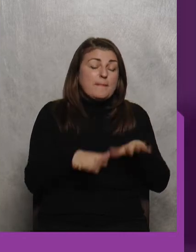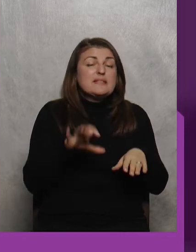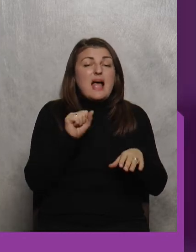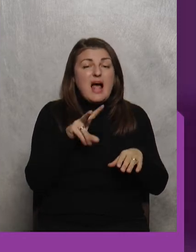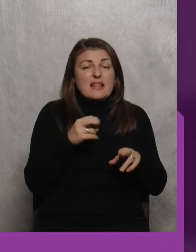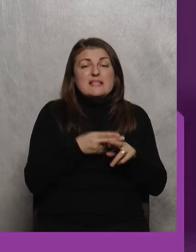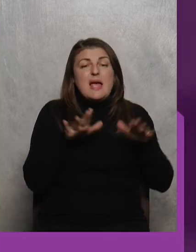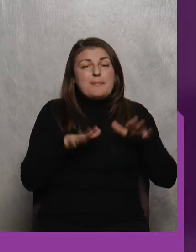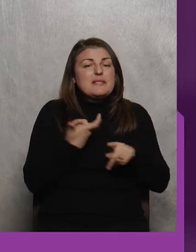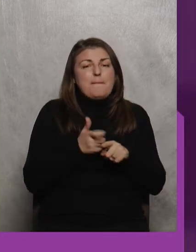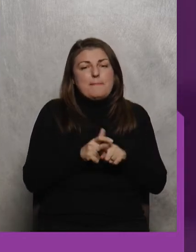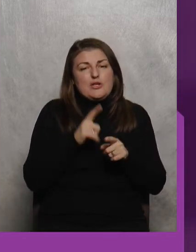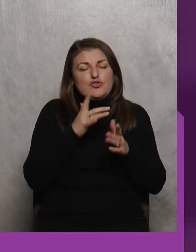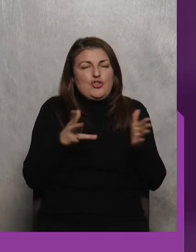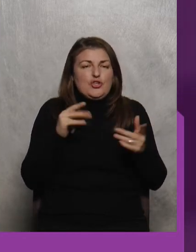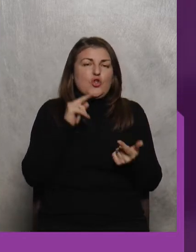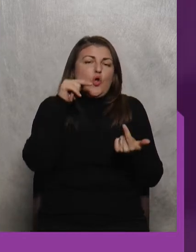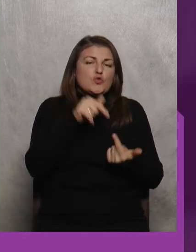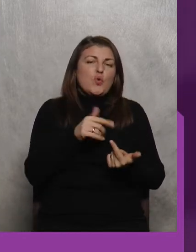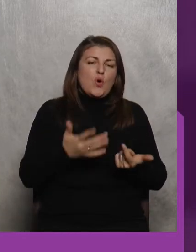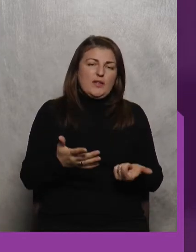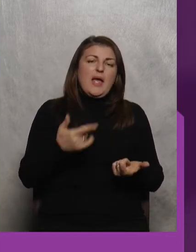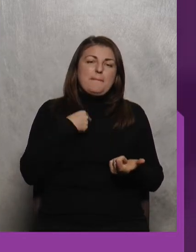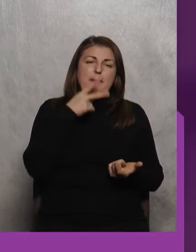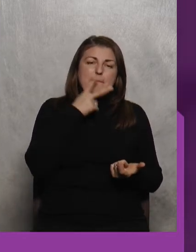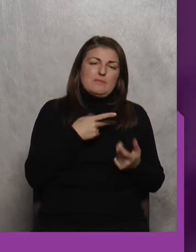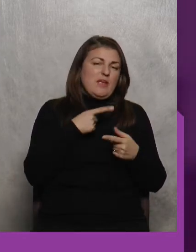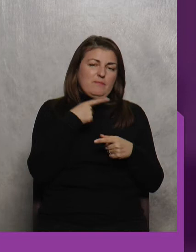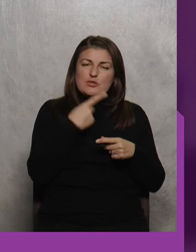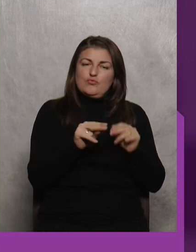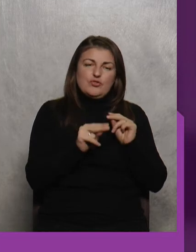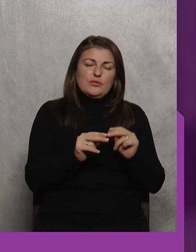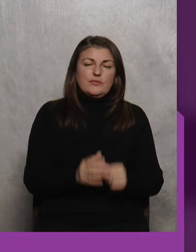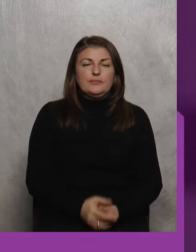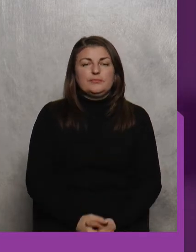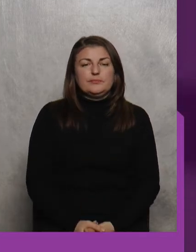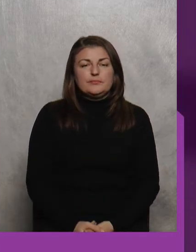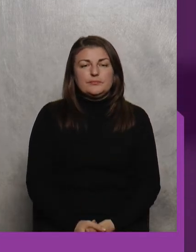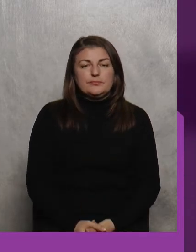це місце, яке більш ніж достойне. І ми ж бачили, скажу чесно.